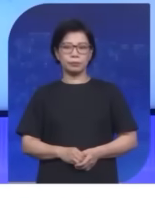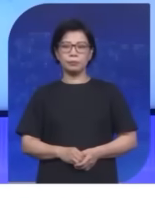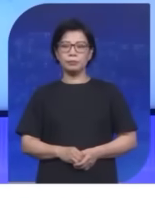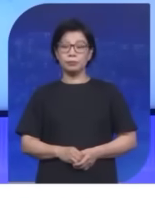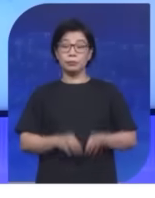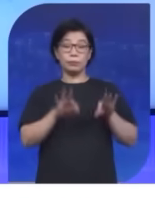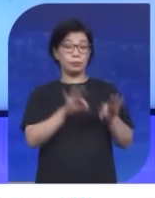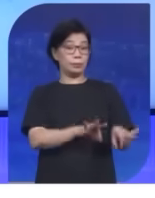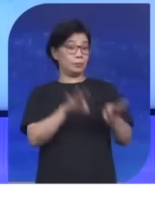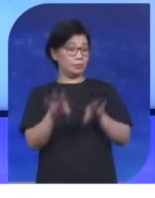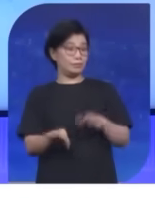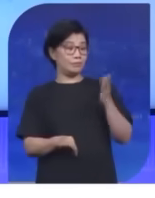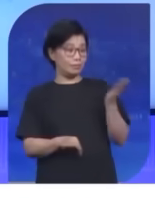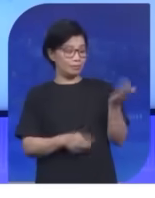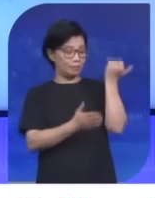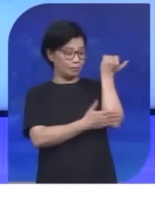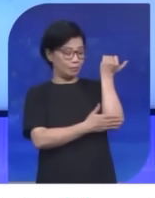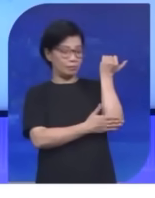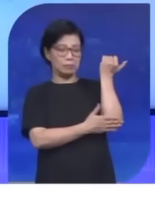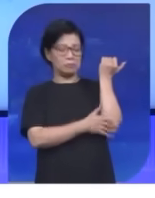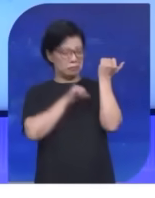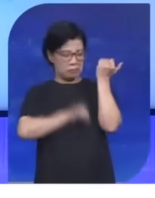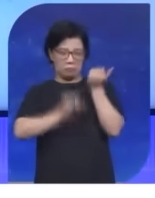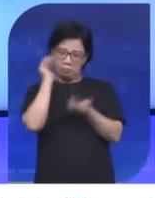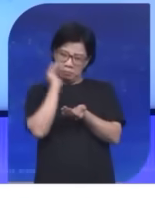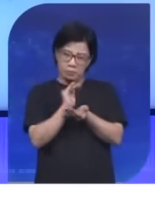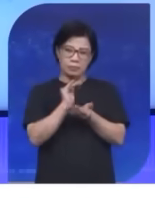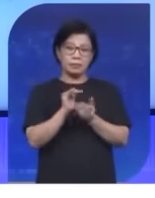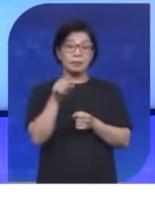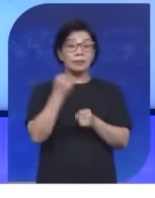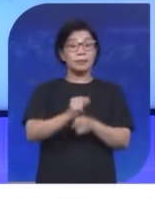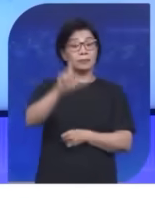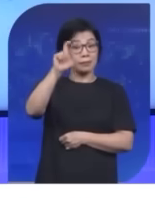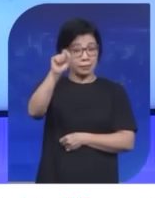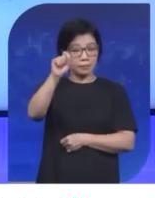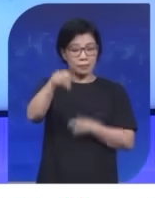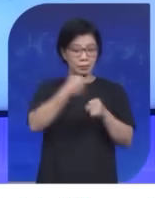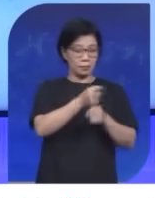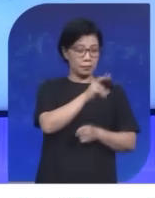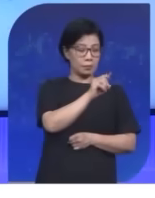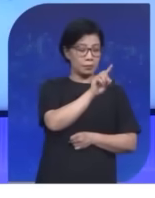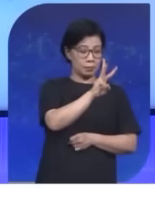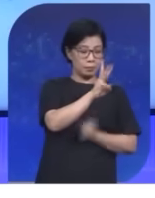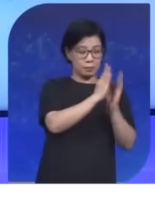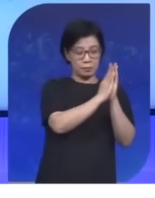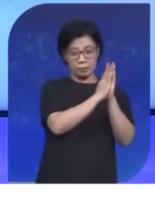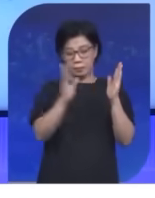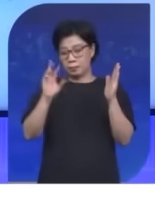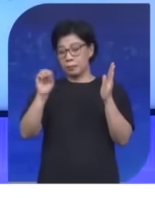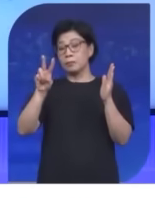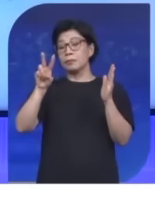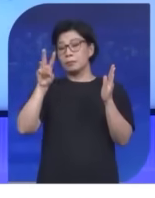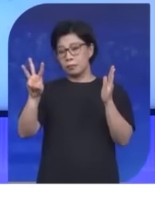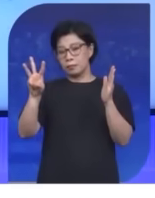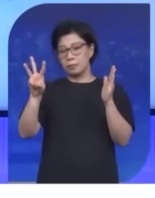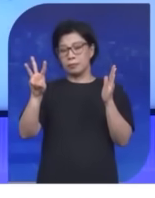Thành phố Hồ Chí Minh là địa phương có tỷ suất sinh thấp nhất cả nước. Trong vòng 10 năm qua, tính từ năm 2013 đến năm 2023, tỷ